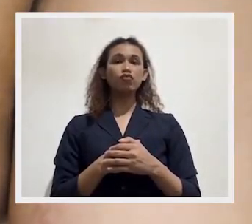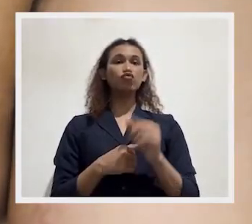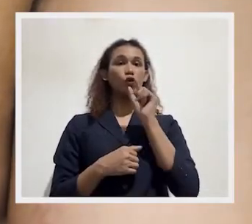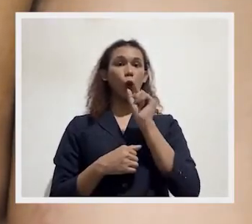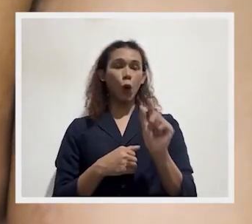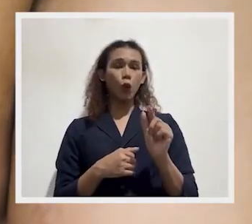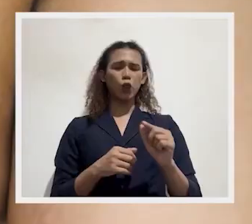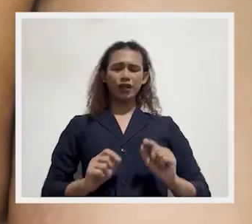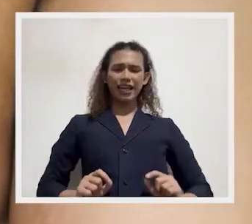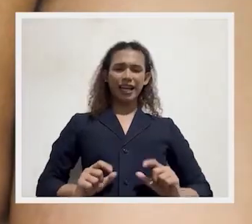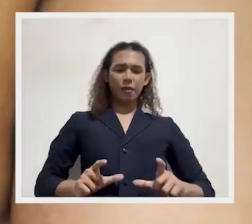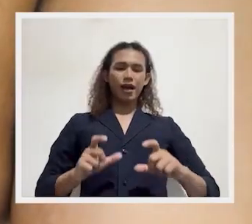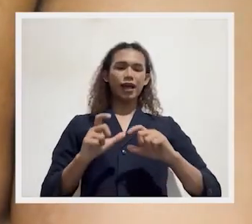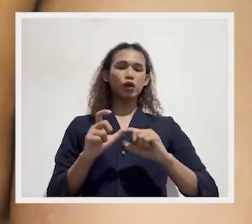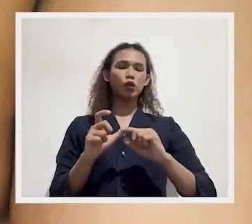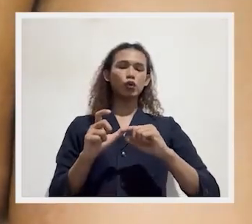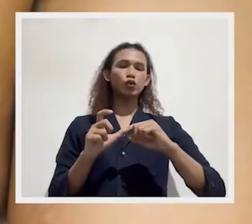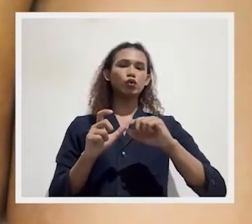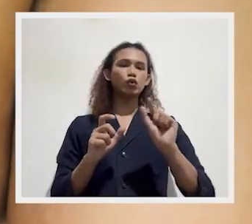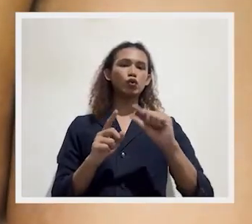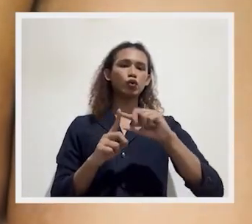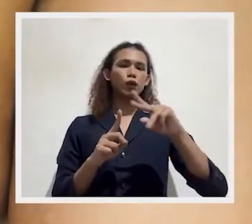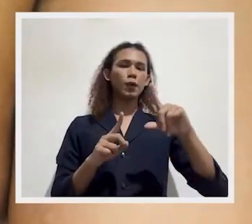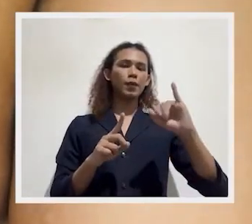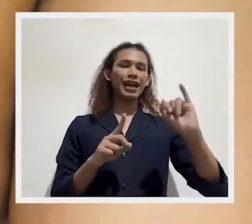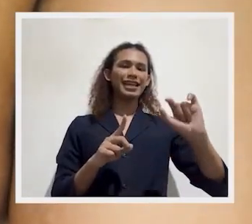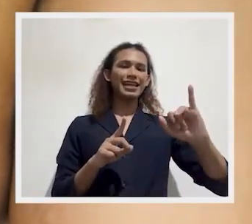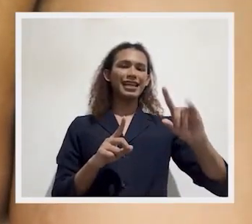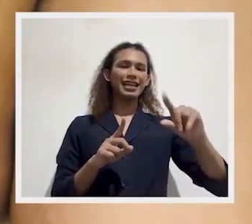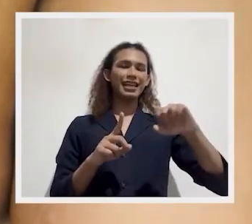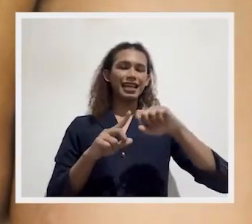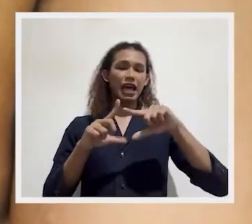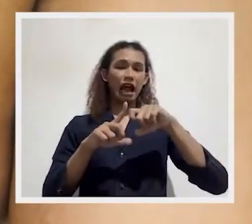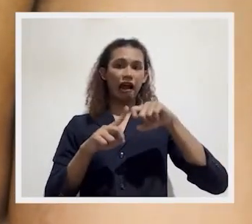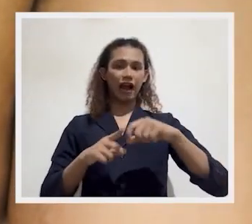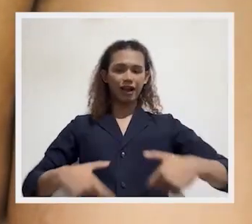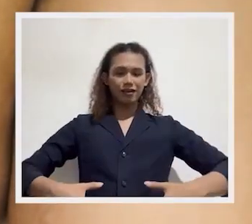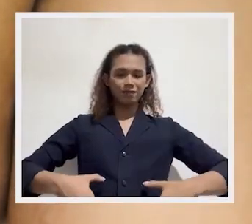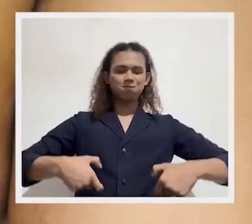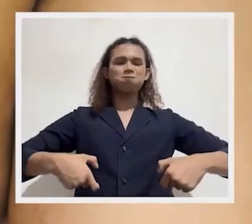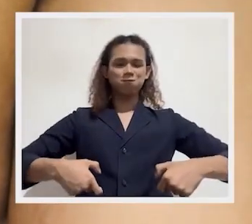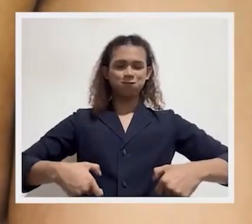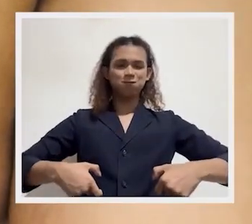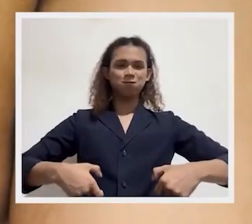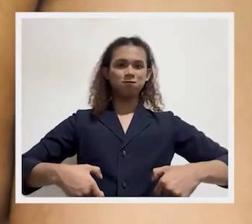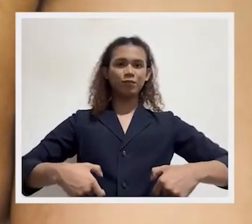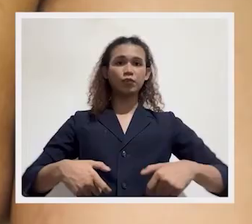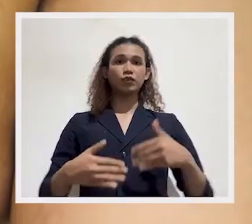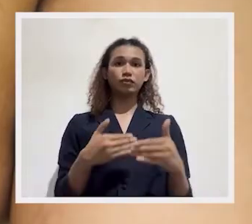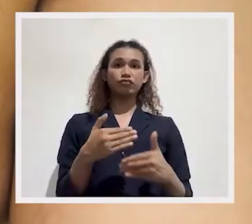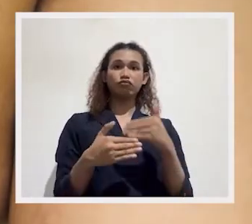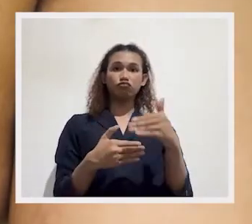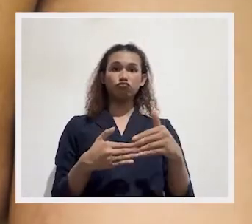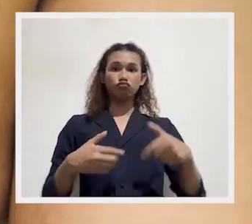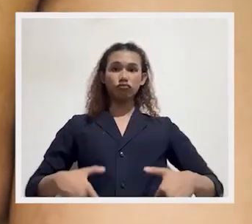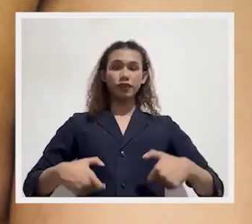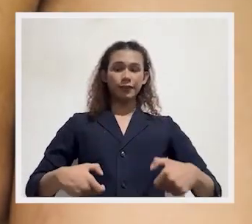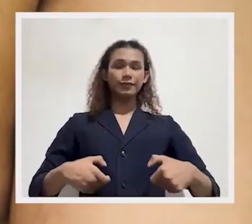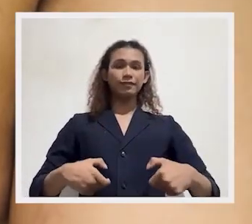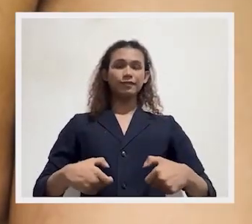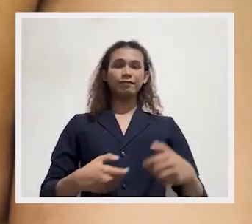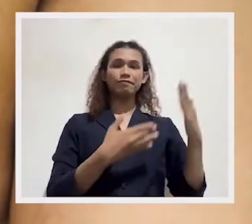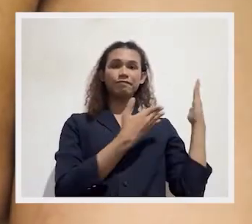Untuk mengukur tebal lemak suprailiaka, cubit atau angkat tebal lemak dengan posisi miring dan pada garis